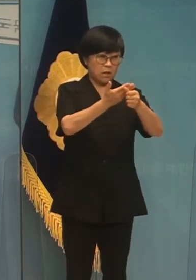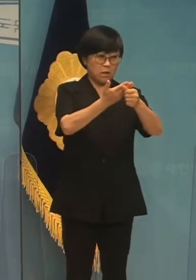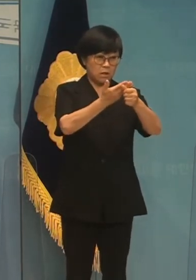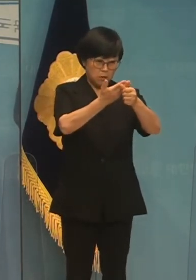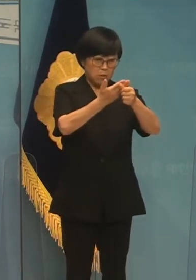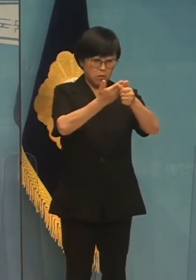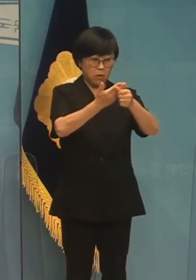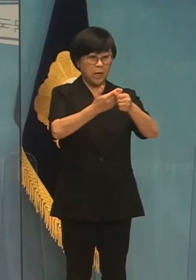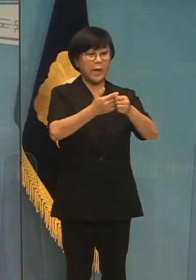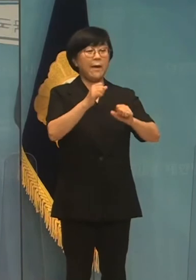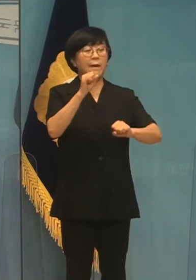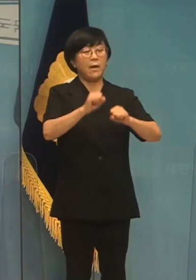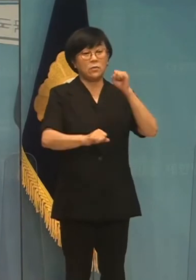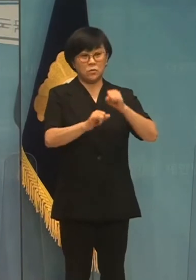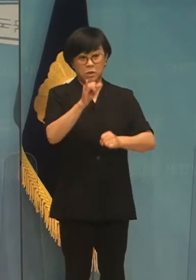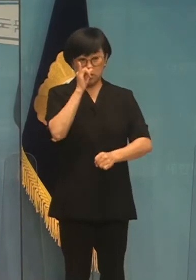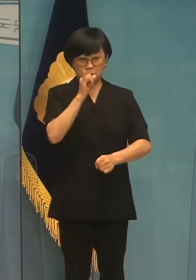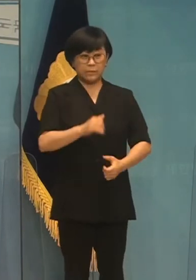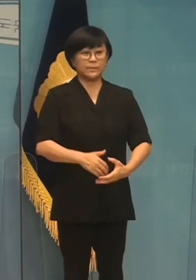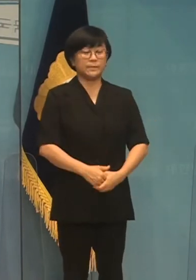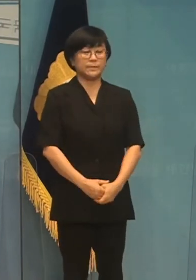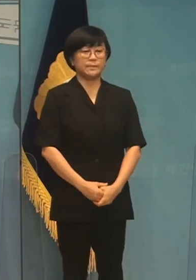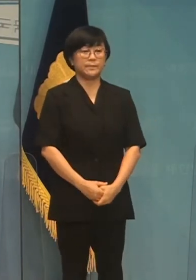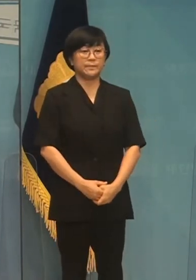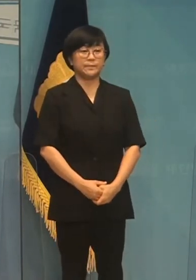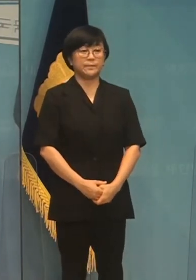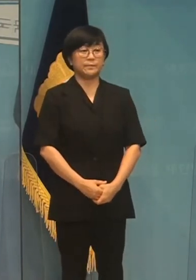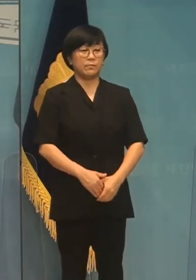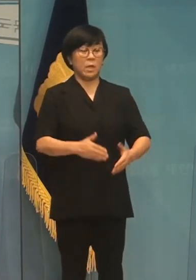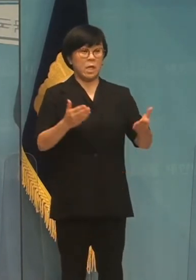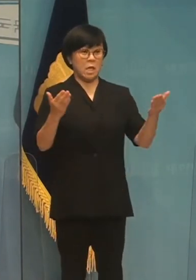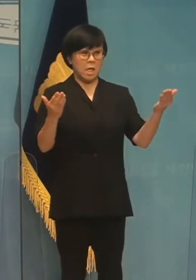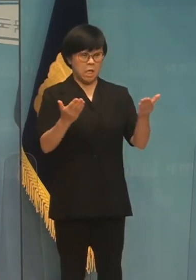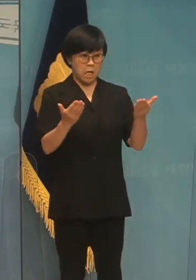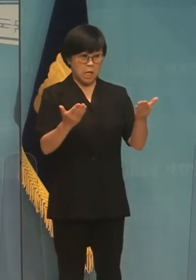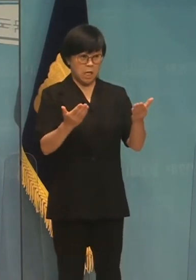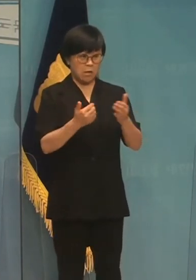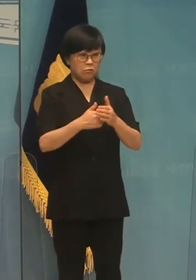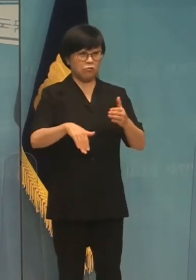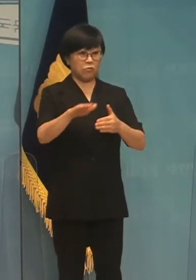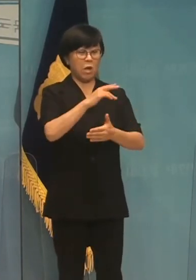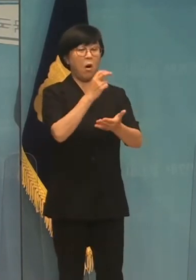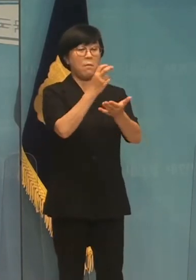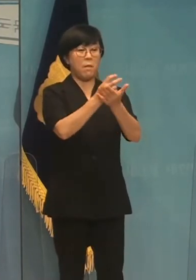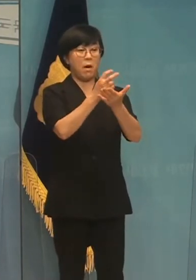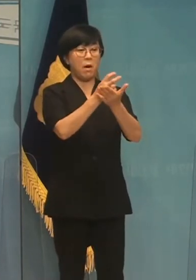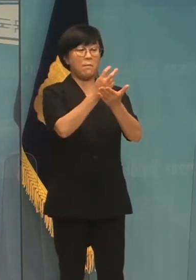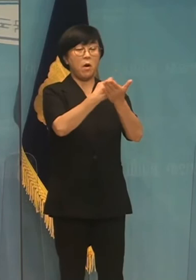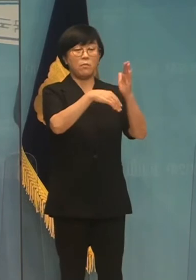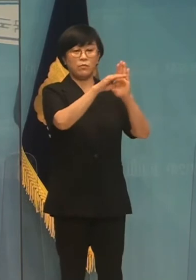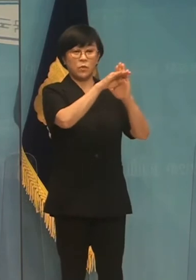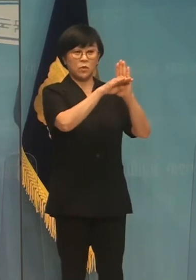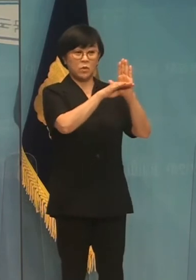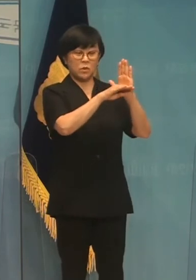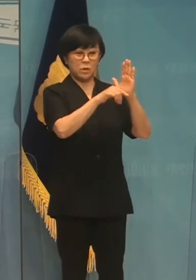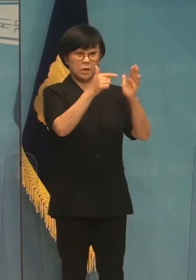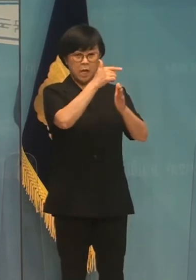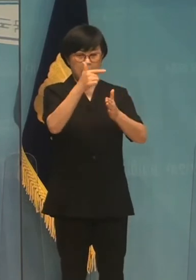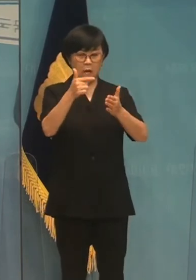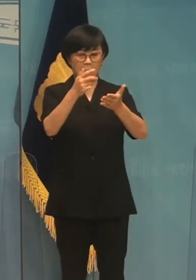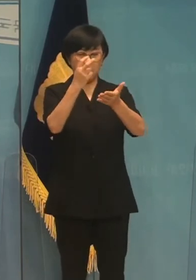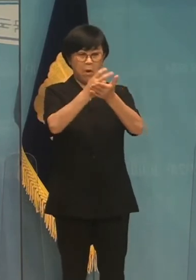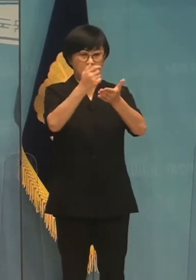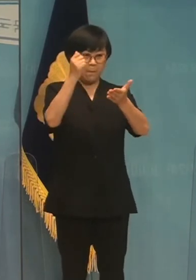반인륜적 만행도 저지른 일이 있습니다. 이 사건은 우리의 헌법과 법률, 대법원